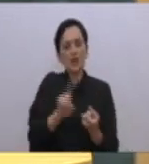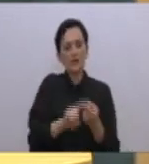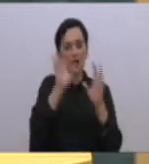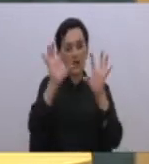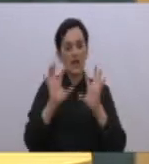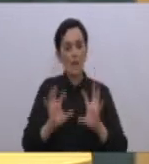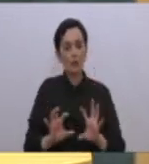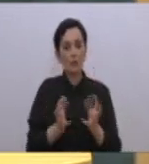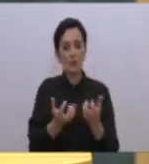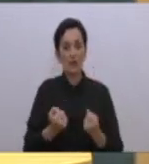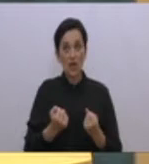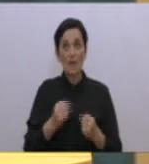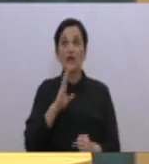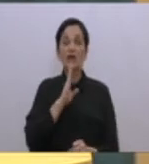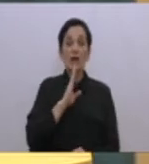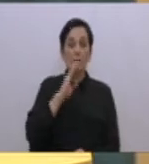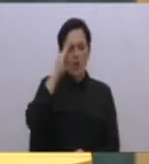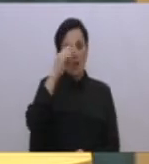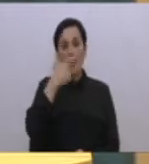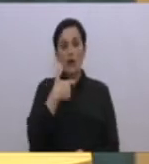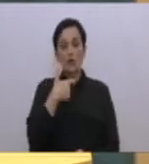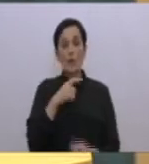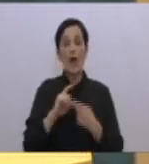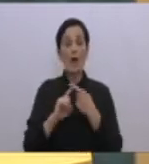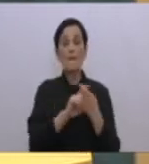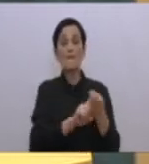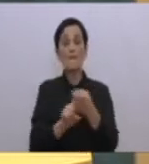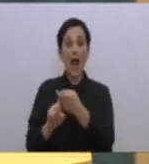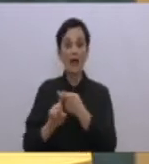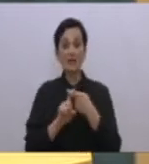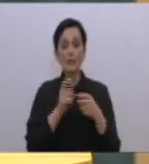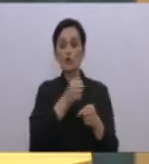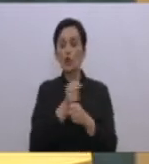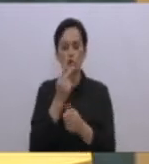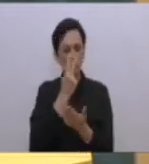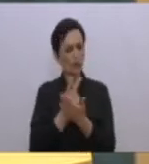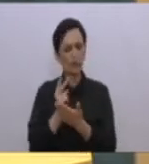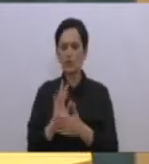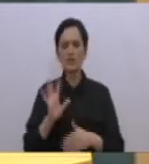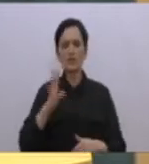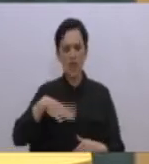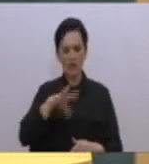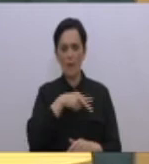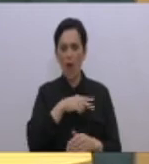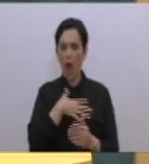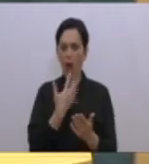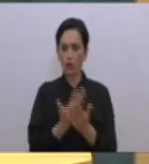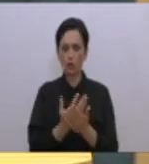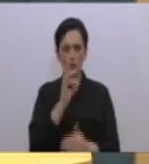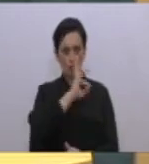კანონმდებლობის მიღება. Ხალბატონებო და ბატონებო, პანდემიით გამოწვეული შეზღუდვების მიუხედავად საქართველოს პარლამენტი აქტიურად